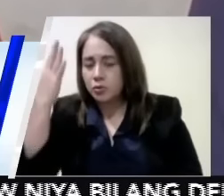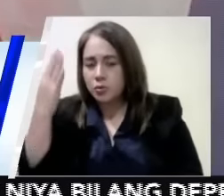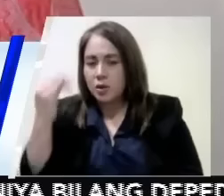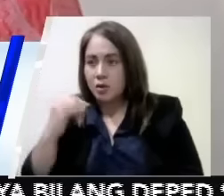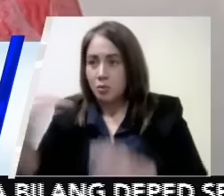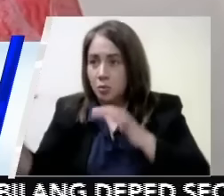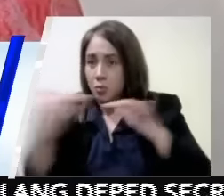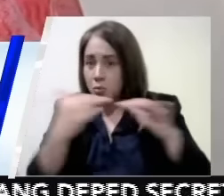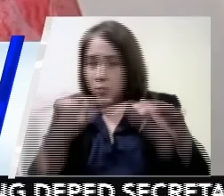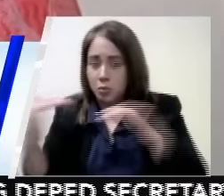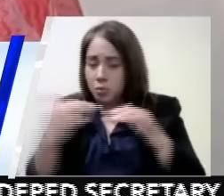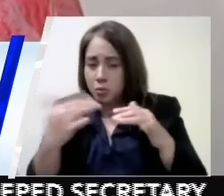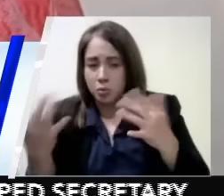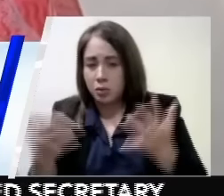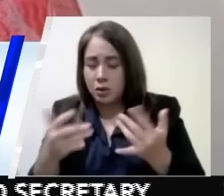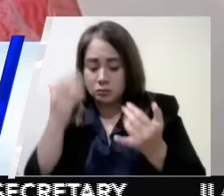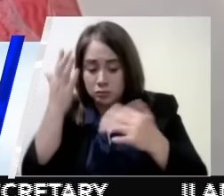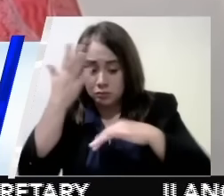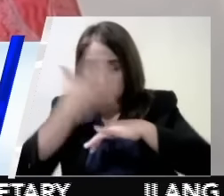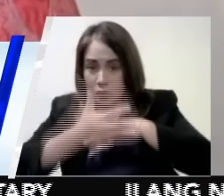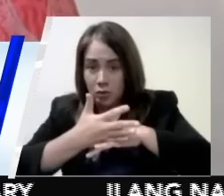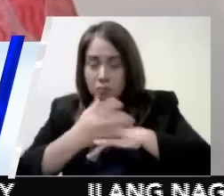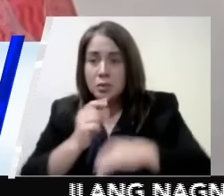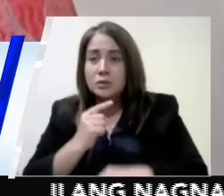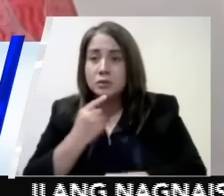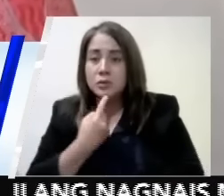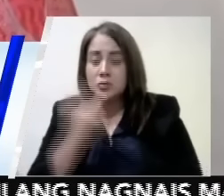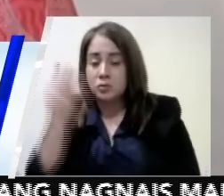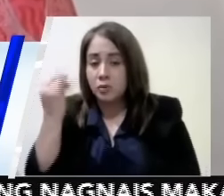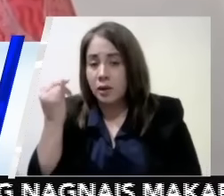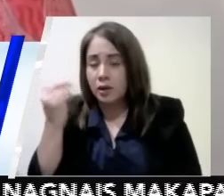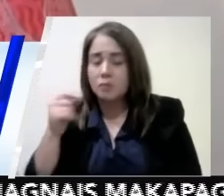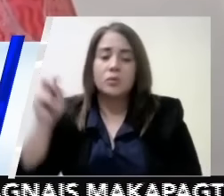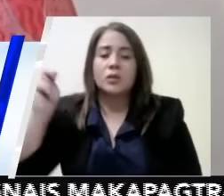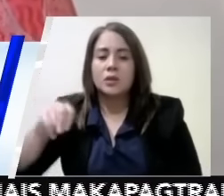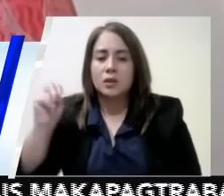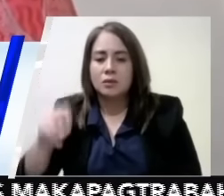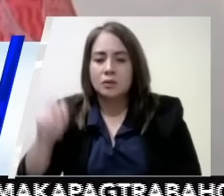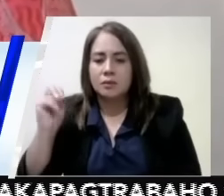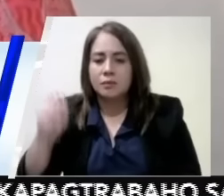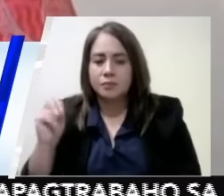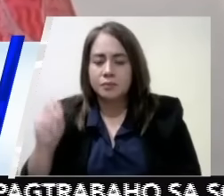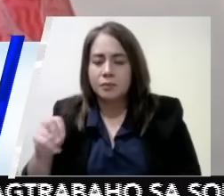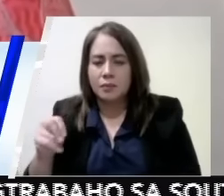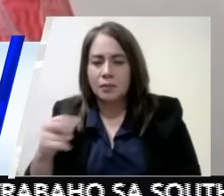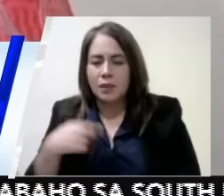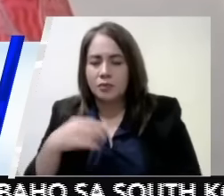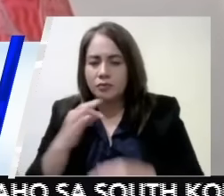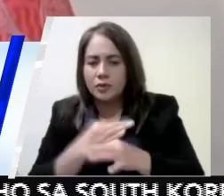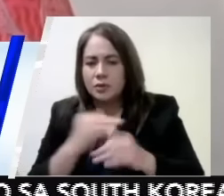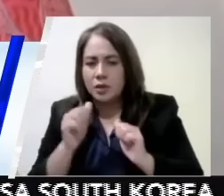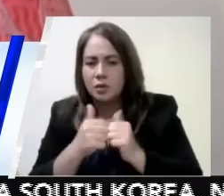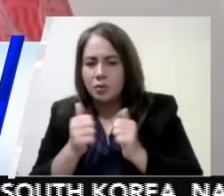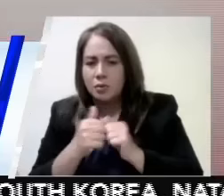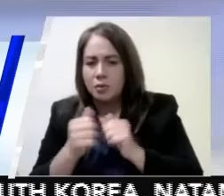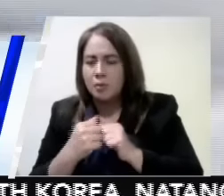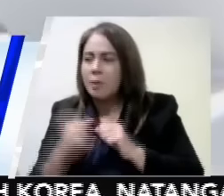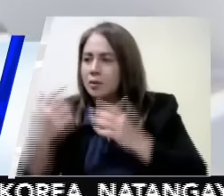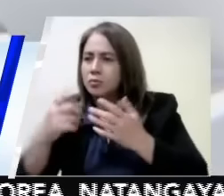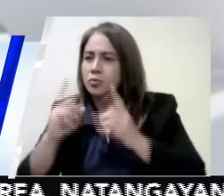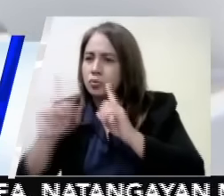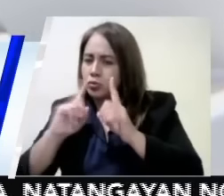ng daliri. Bagamat seryoso yon, okay, kailangan pa rin ayusin yon sa pamagitan ng diplomasya, no, ng peaceful